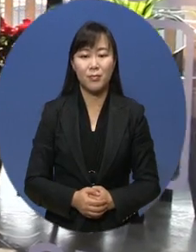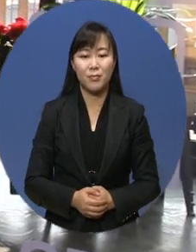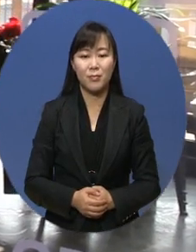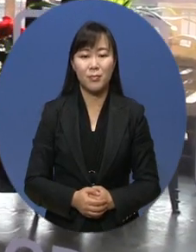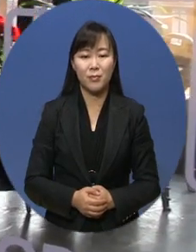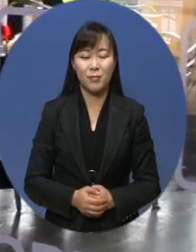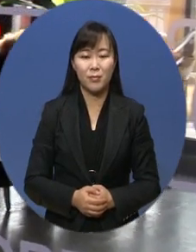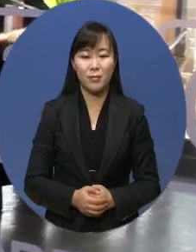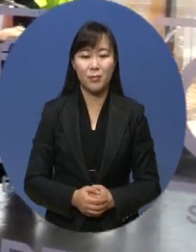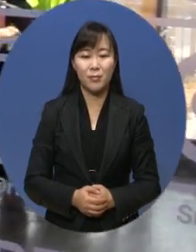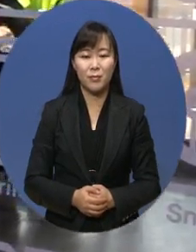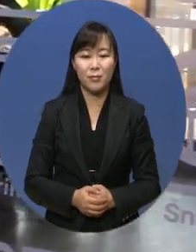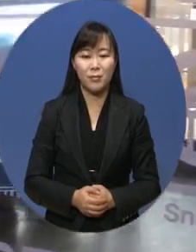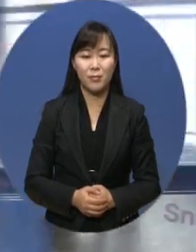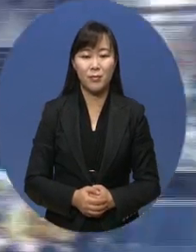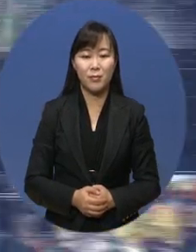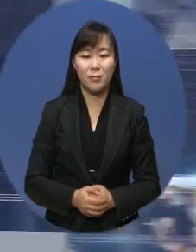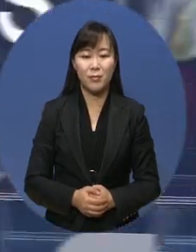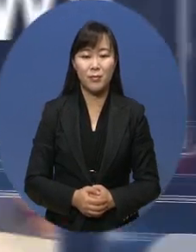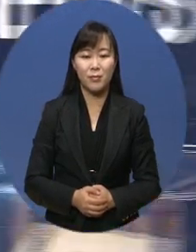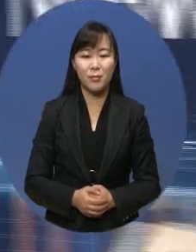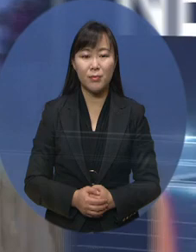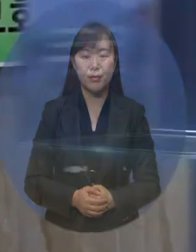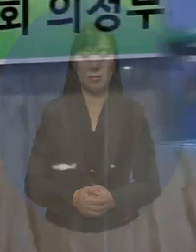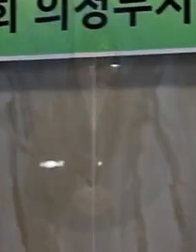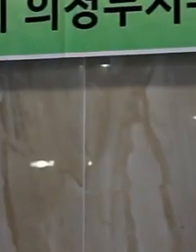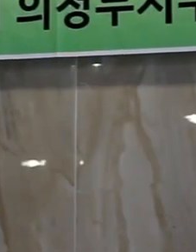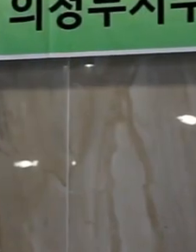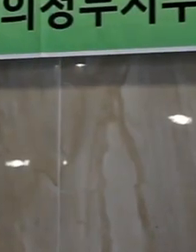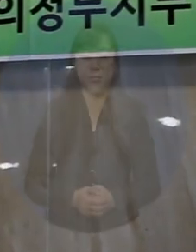경기방송 정은선입니다.